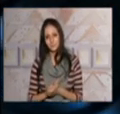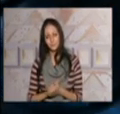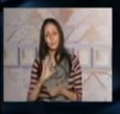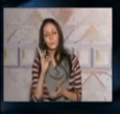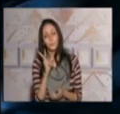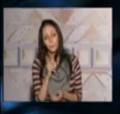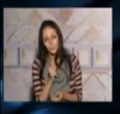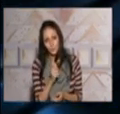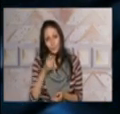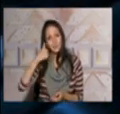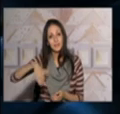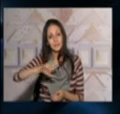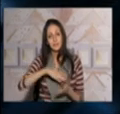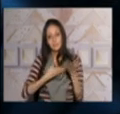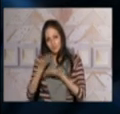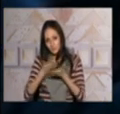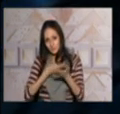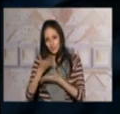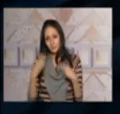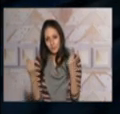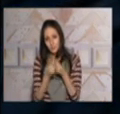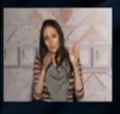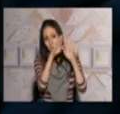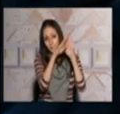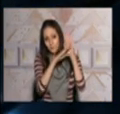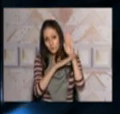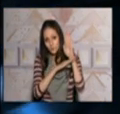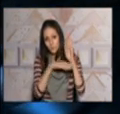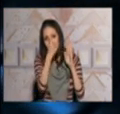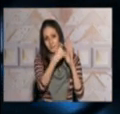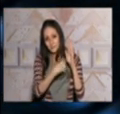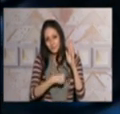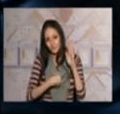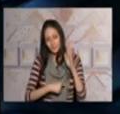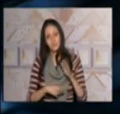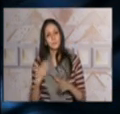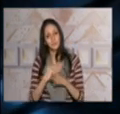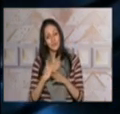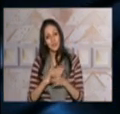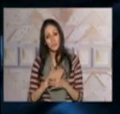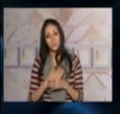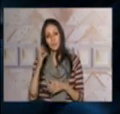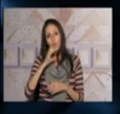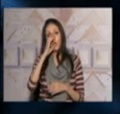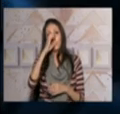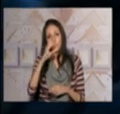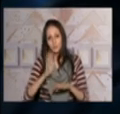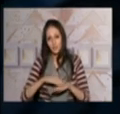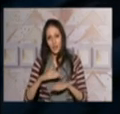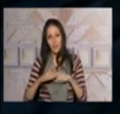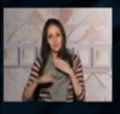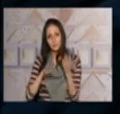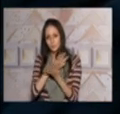بتتعامل في المنظومه عشان نقدر نرد او على اي مشكله ممكن يقابلوها من اي نوع، سواء فنيه